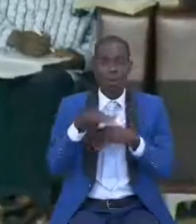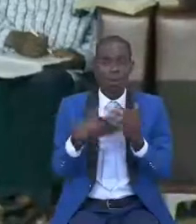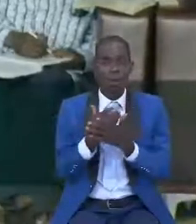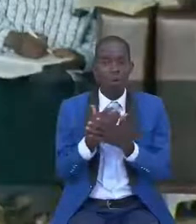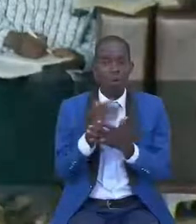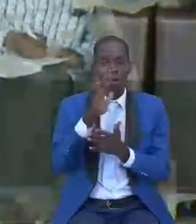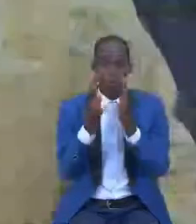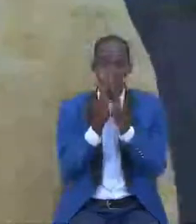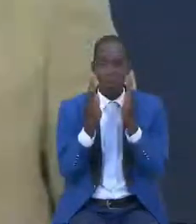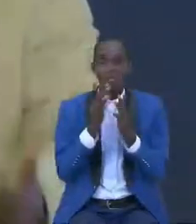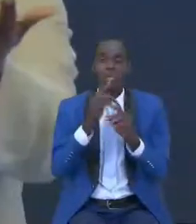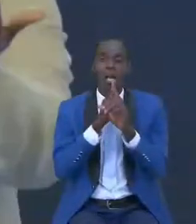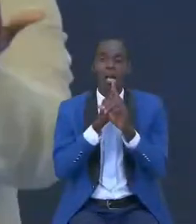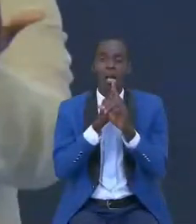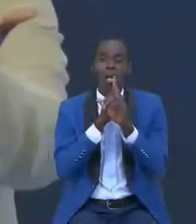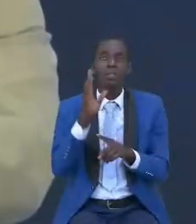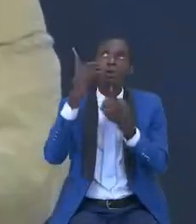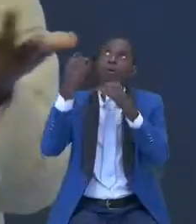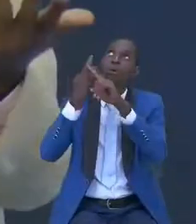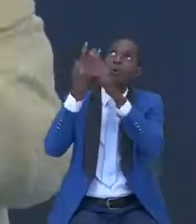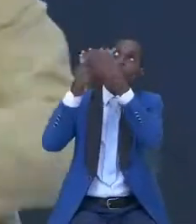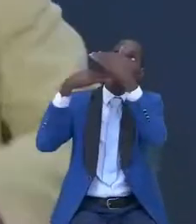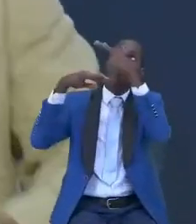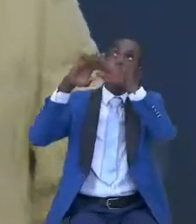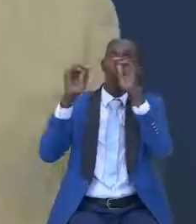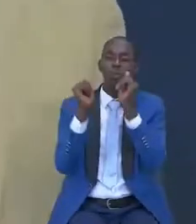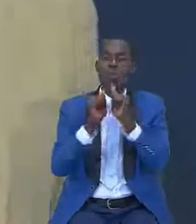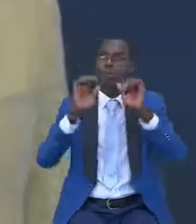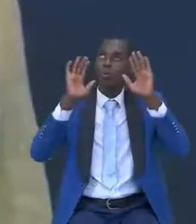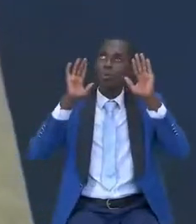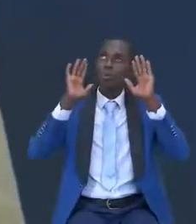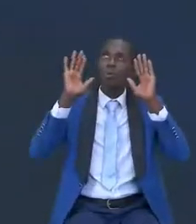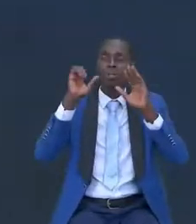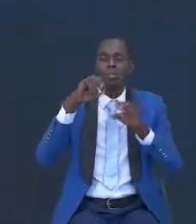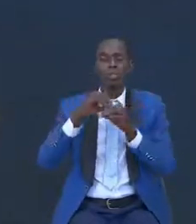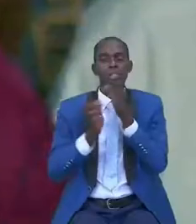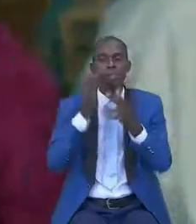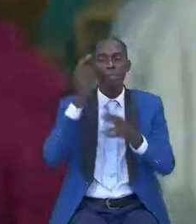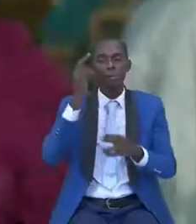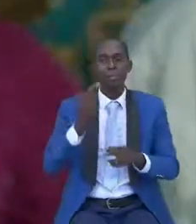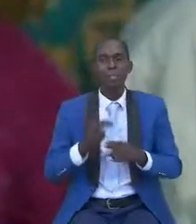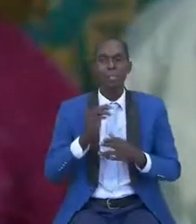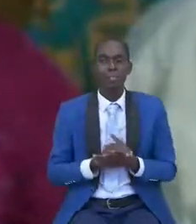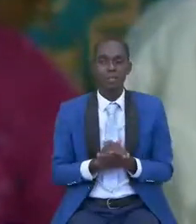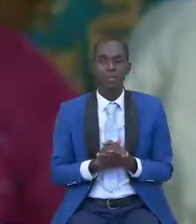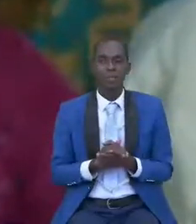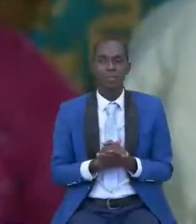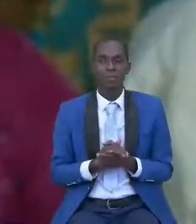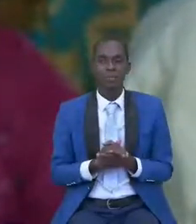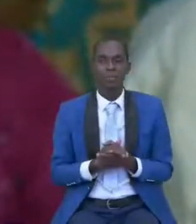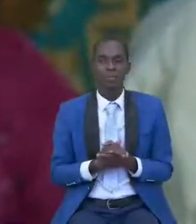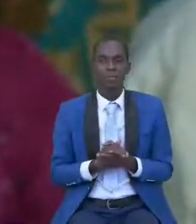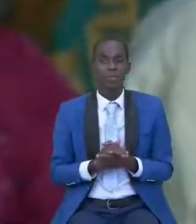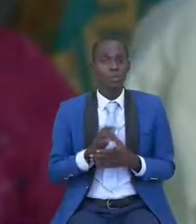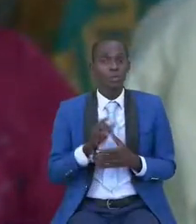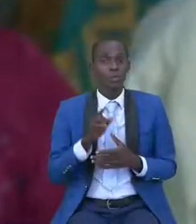prodiges. Et concernant toutes tes prières, l'exaucement viendra du ciel par les signes et les prodiges au